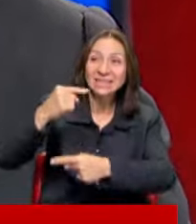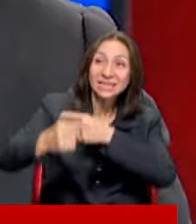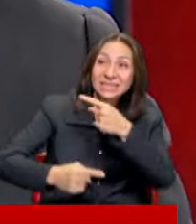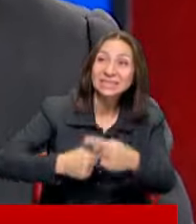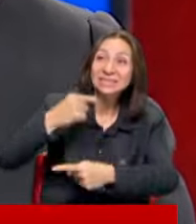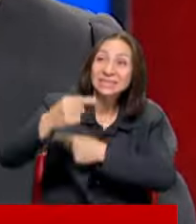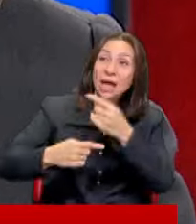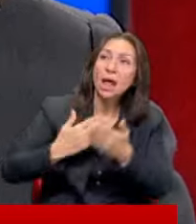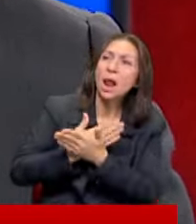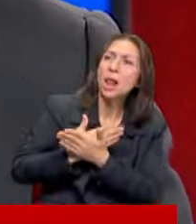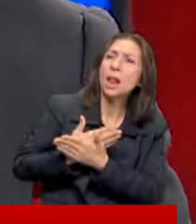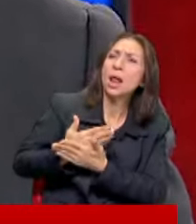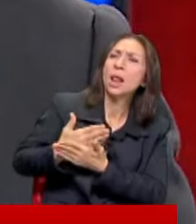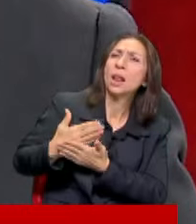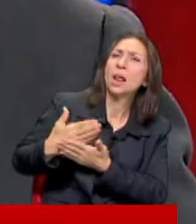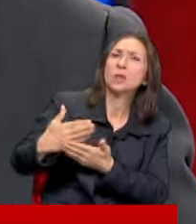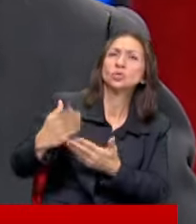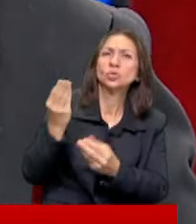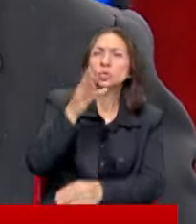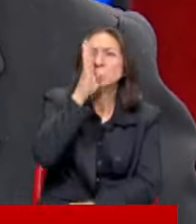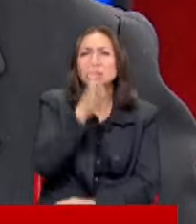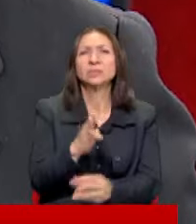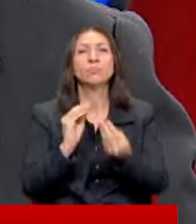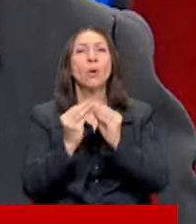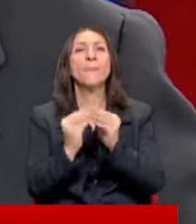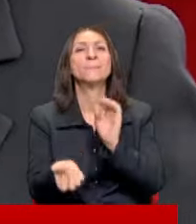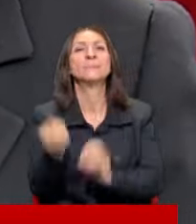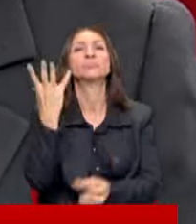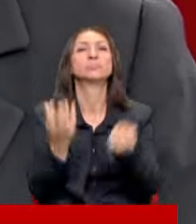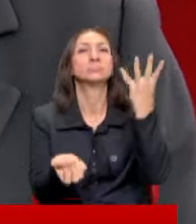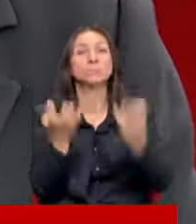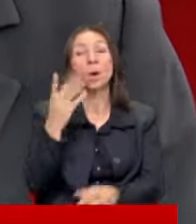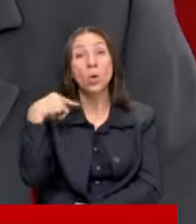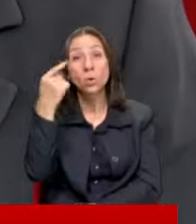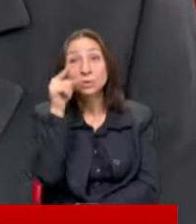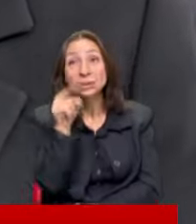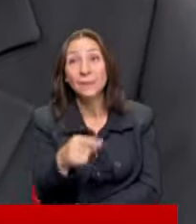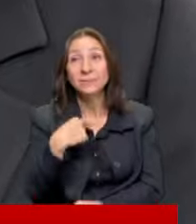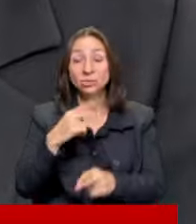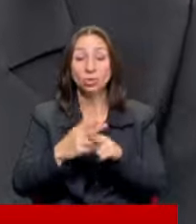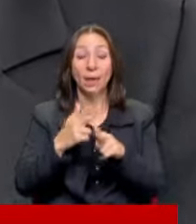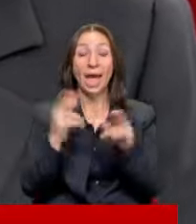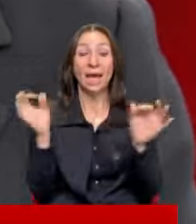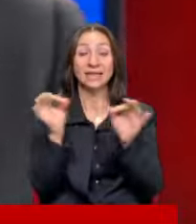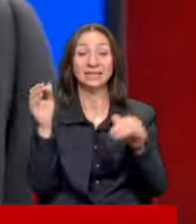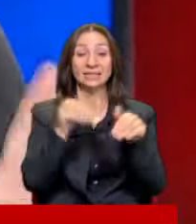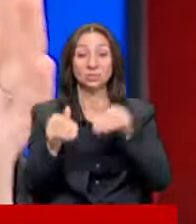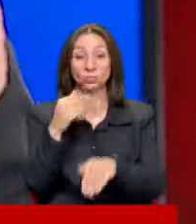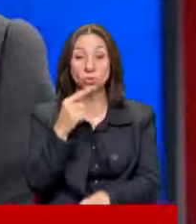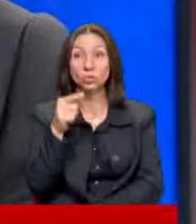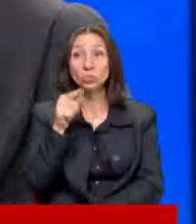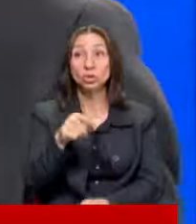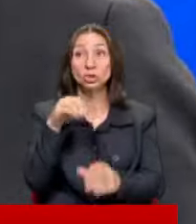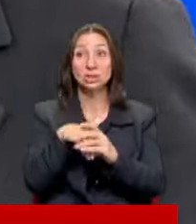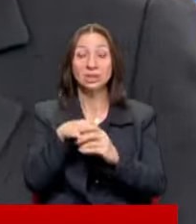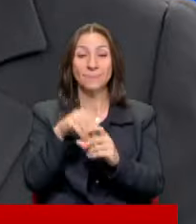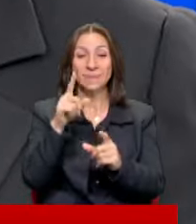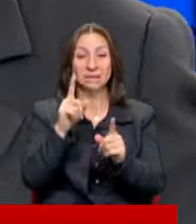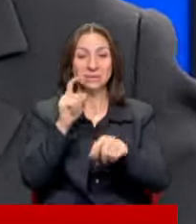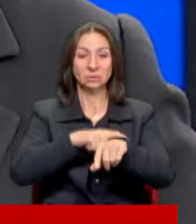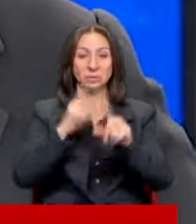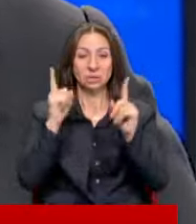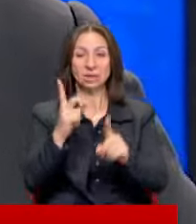nesiller boyunca aktarılacak çok ciddi sorunlara sebep oluyor o nedenle Biz bir an önce Erken seçim diyoruz ve bunun için de bir Milat